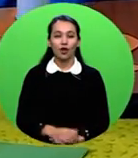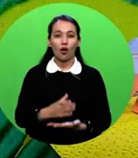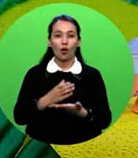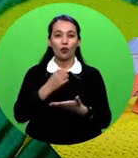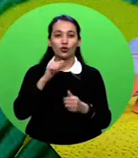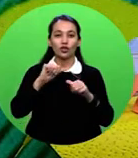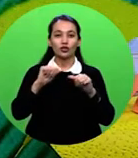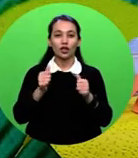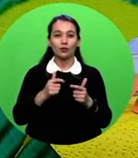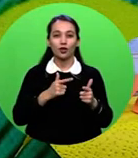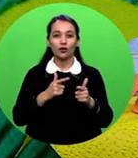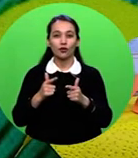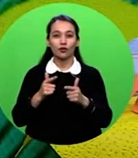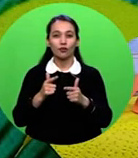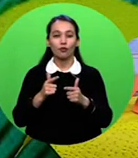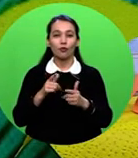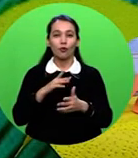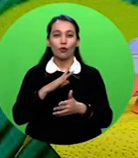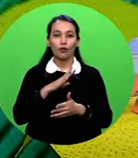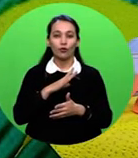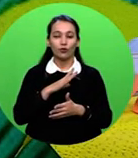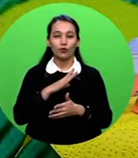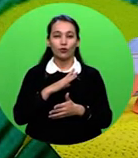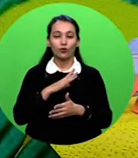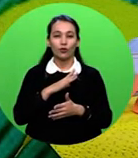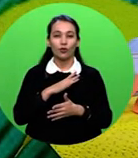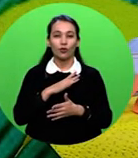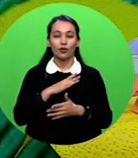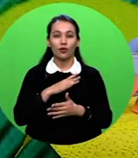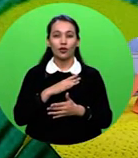Mana konusimiz tayyor bo'ldi. Mana shu konusdan